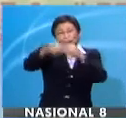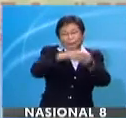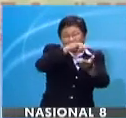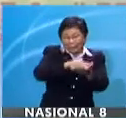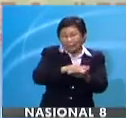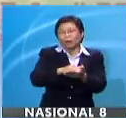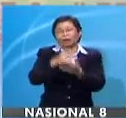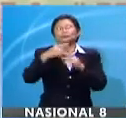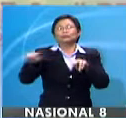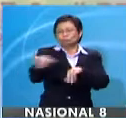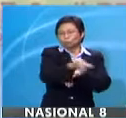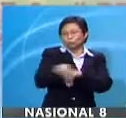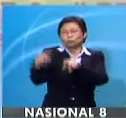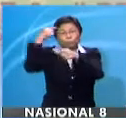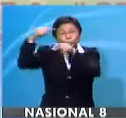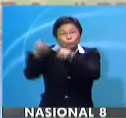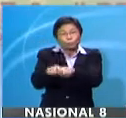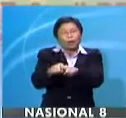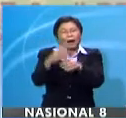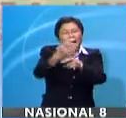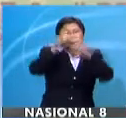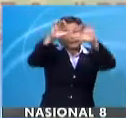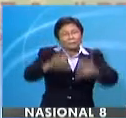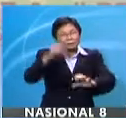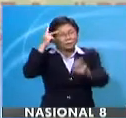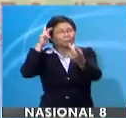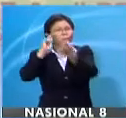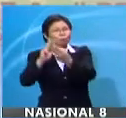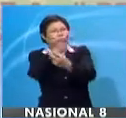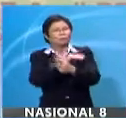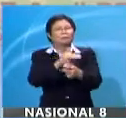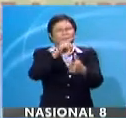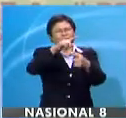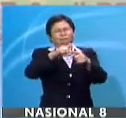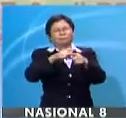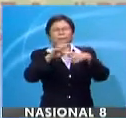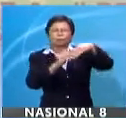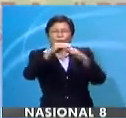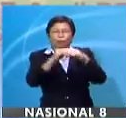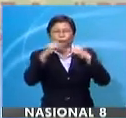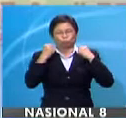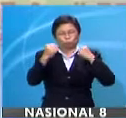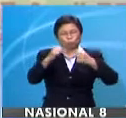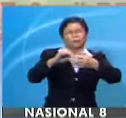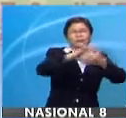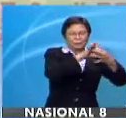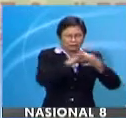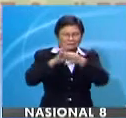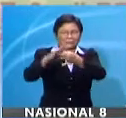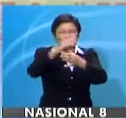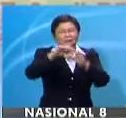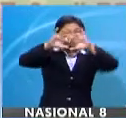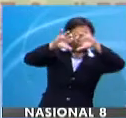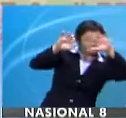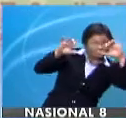untuk mengambil pendekatan yang realistik, pragmatik dan juga secara berperingkat untuk mengukuhkan kerjasama serta